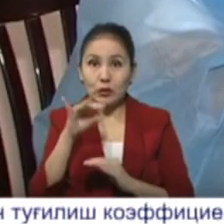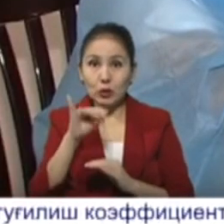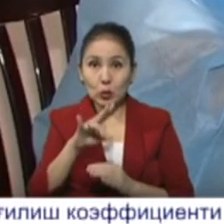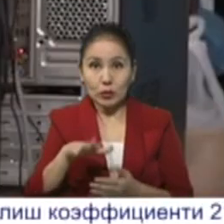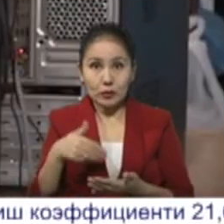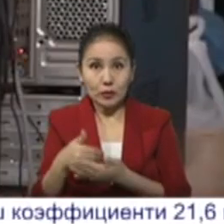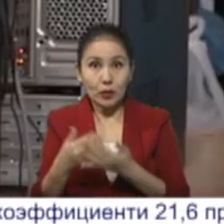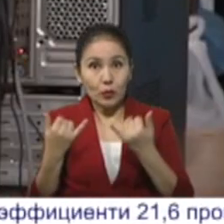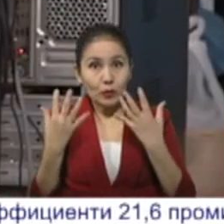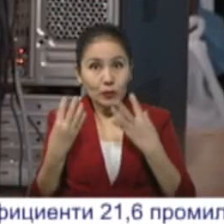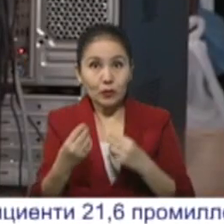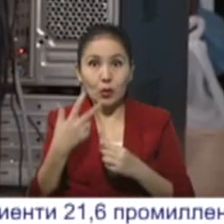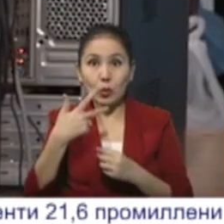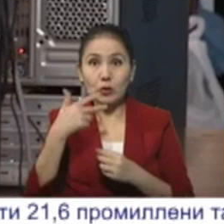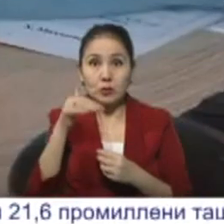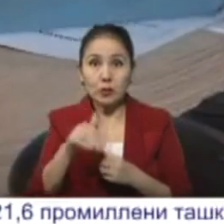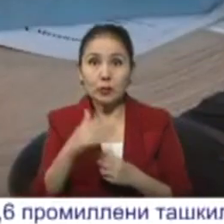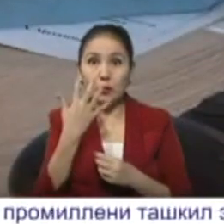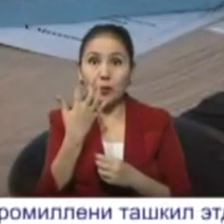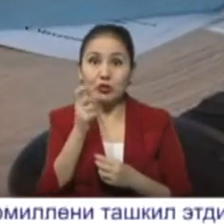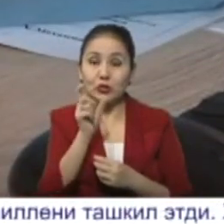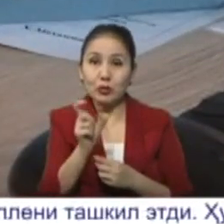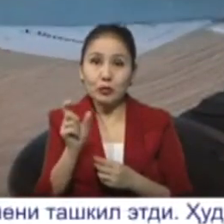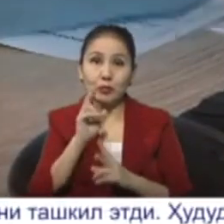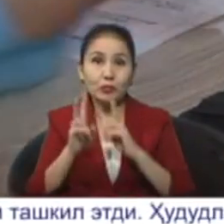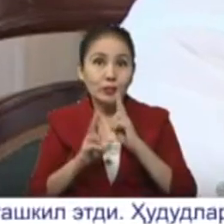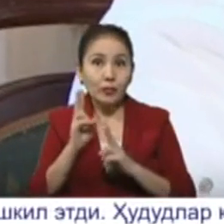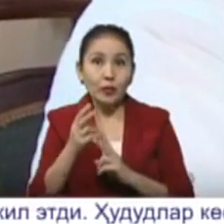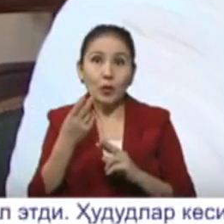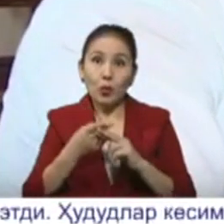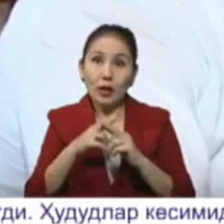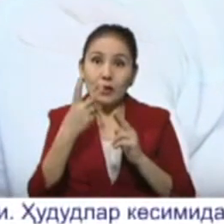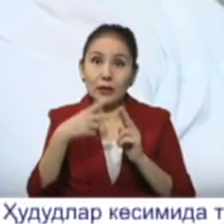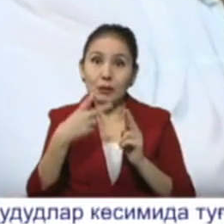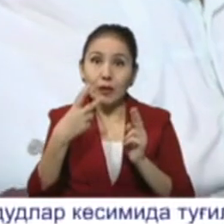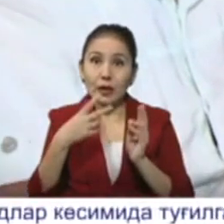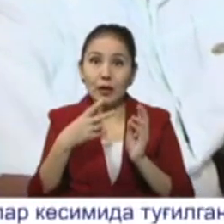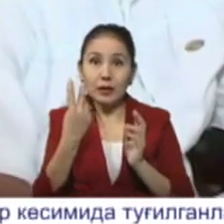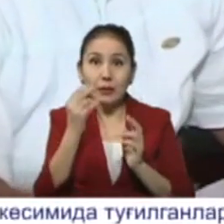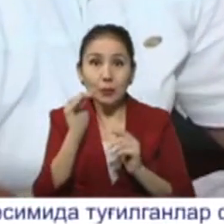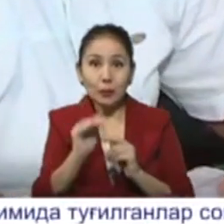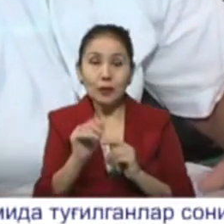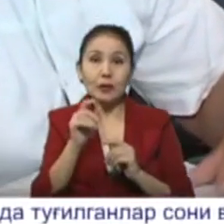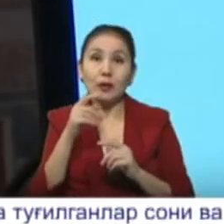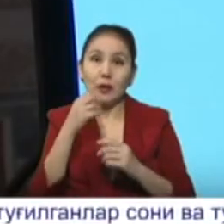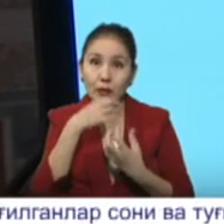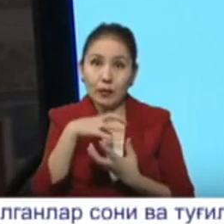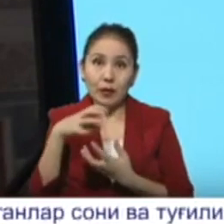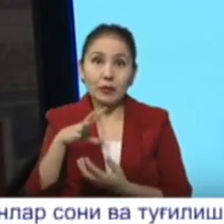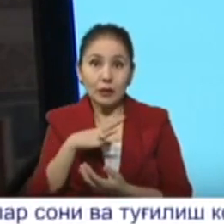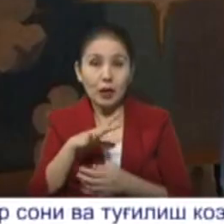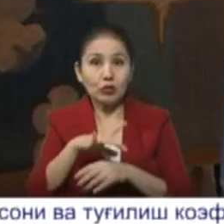shu kunga qadar markazga jami 30560 ta murojaat kelib tushgan bo'lib, ulardan 22158 tasi qanoatlantirilgan.